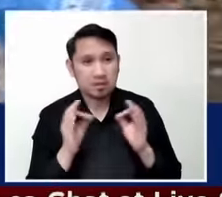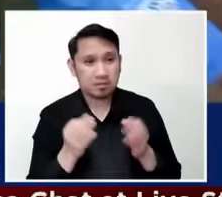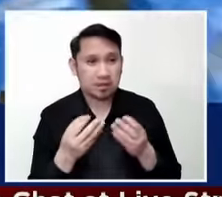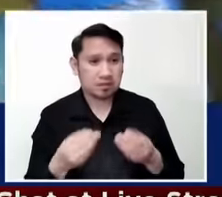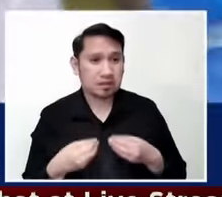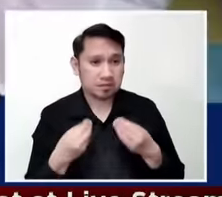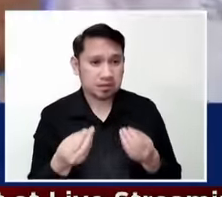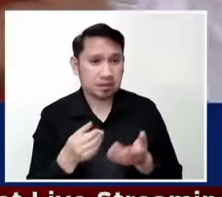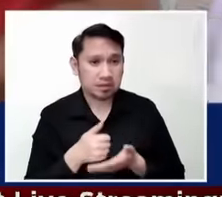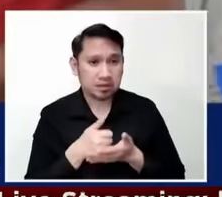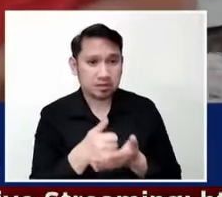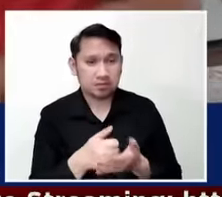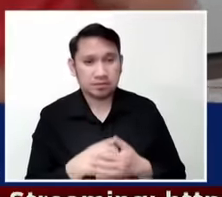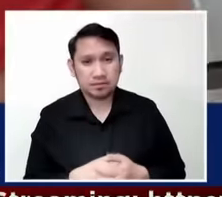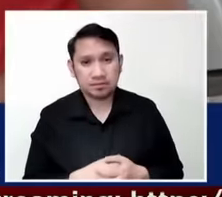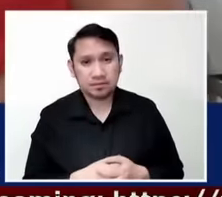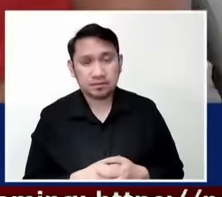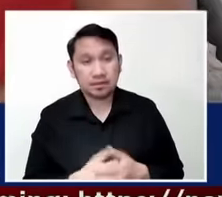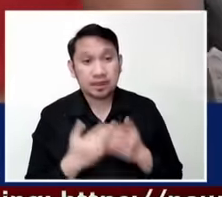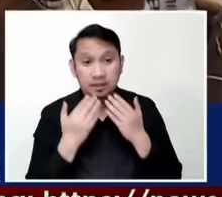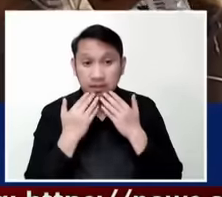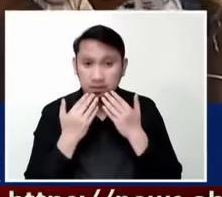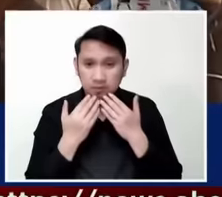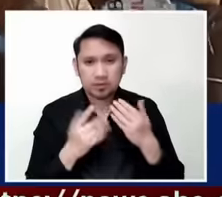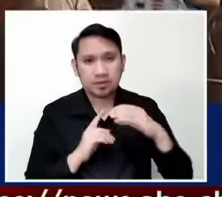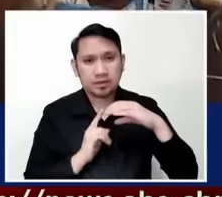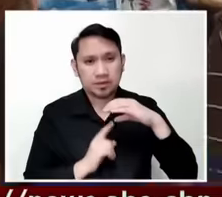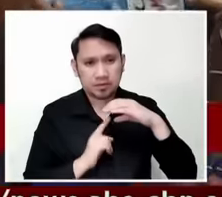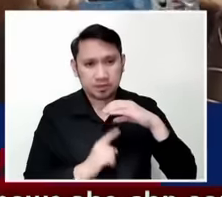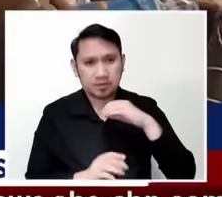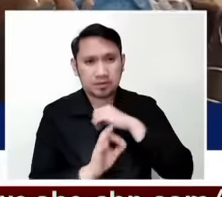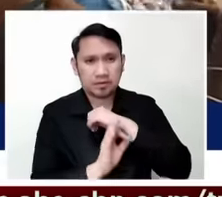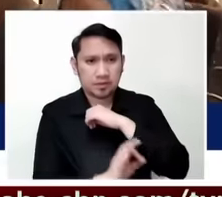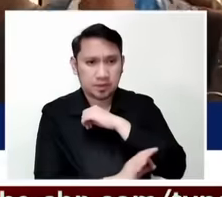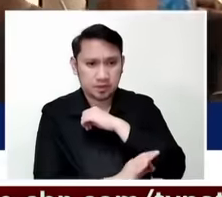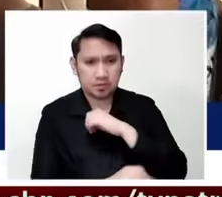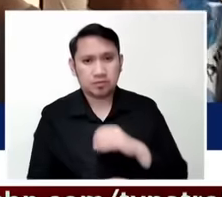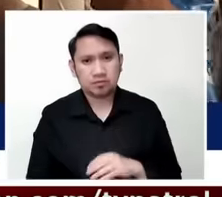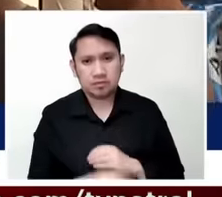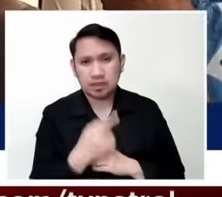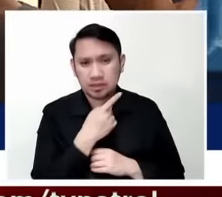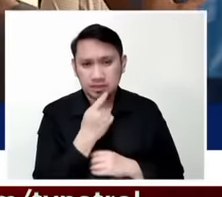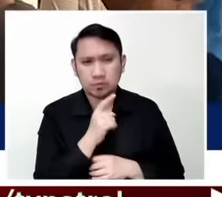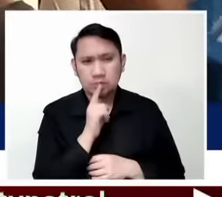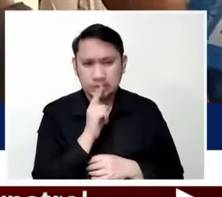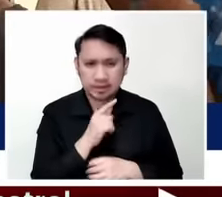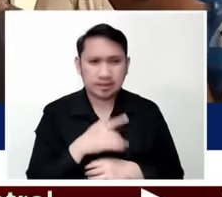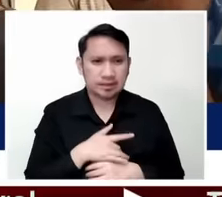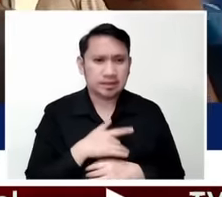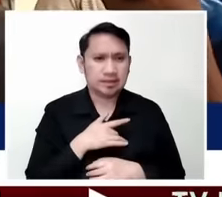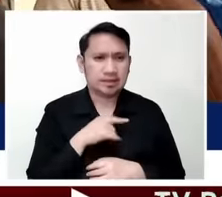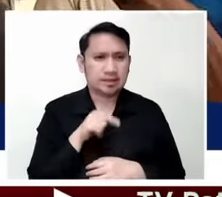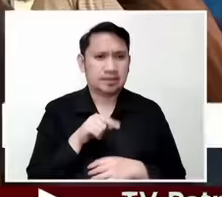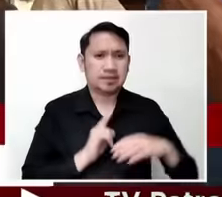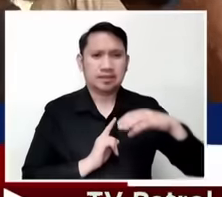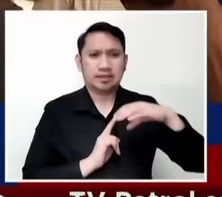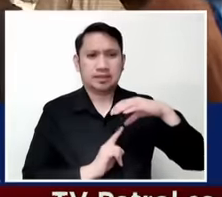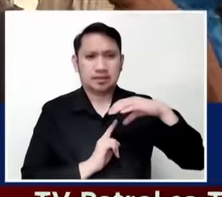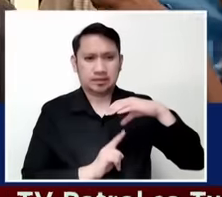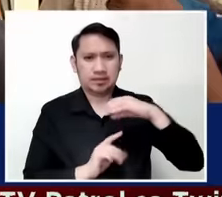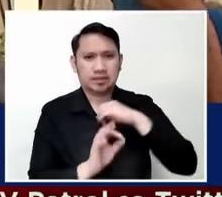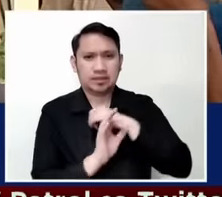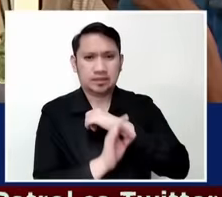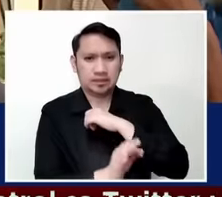ng tulong. Maraming salamat po sa ABS-CBN Foundation kasi talagang naramdaman namin ang ABS-CBN